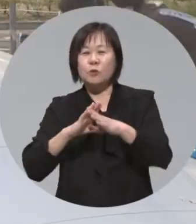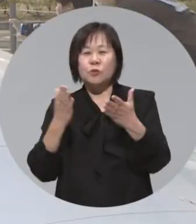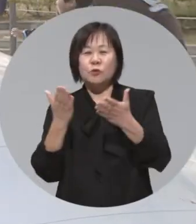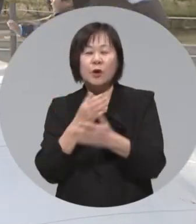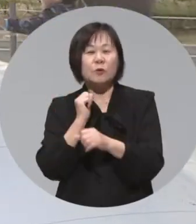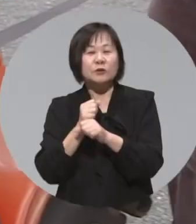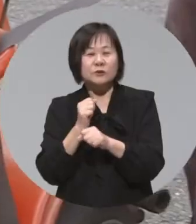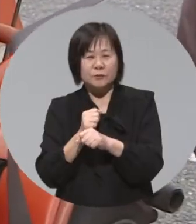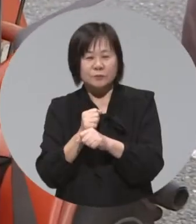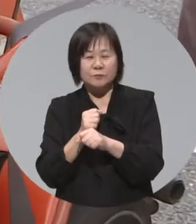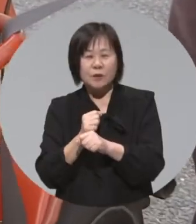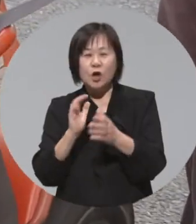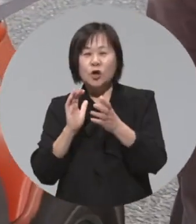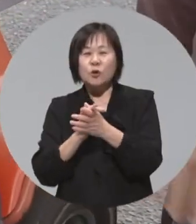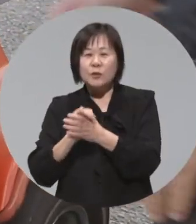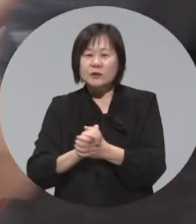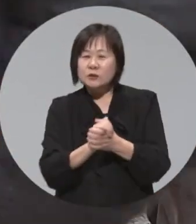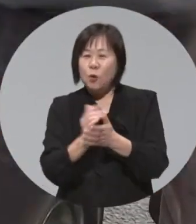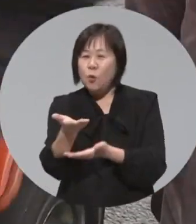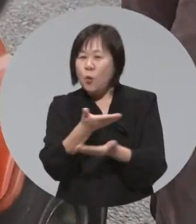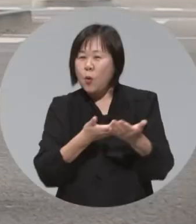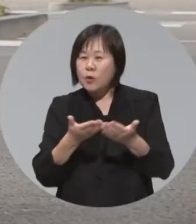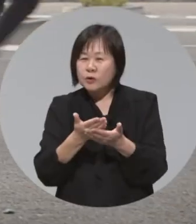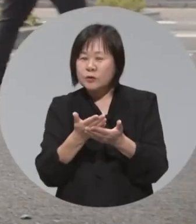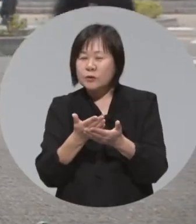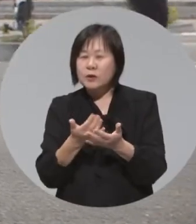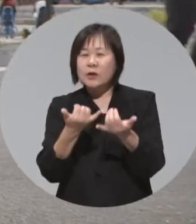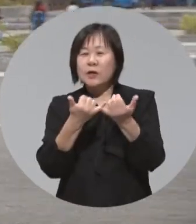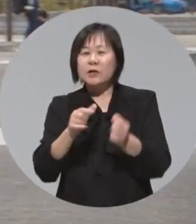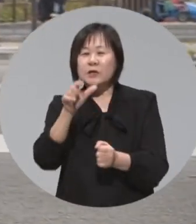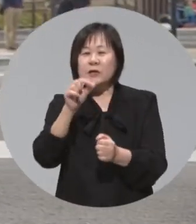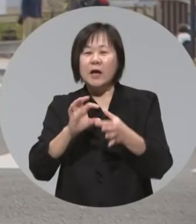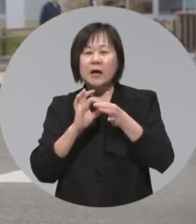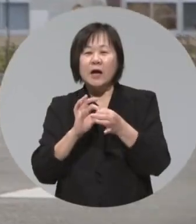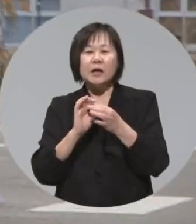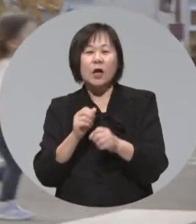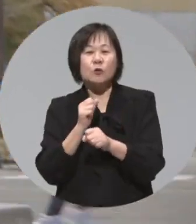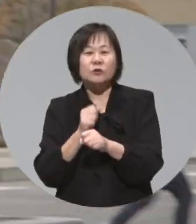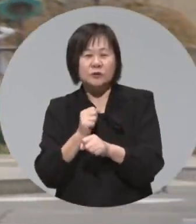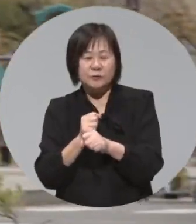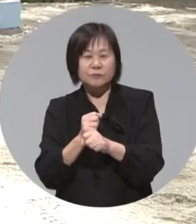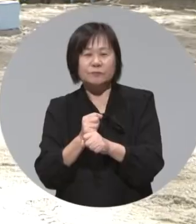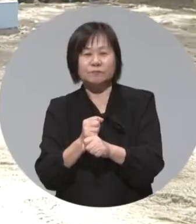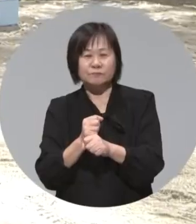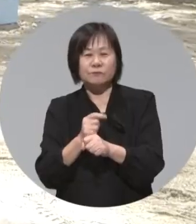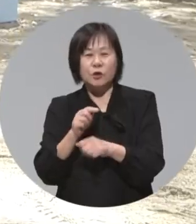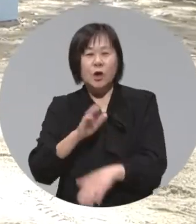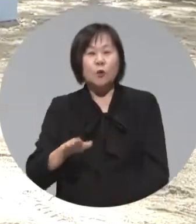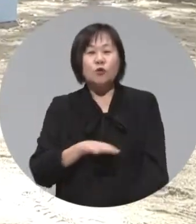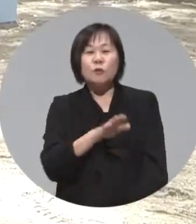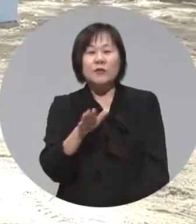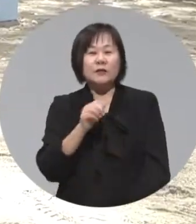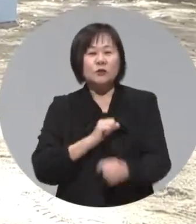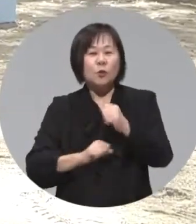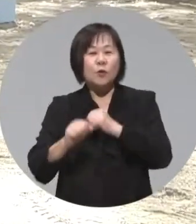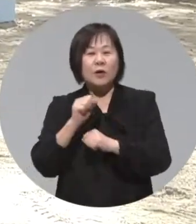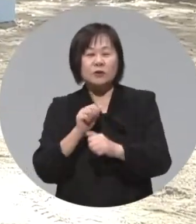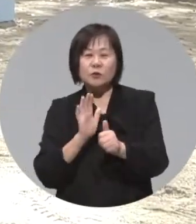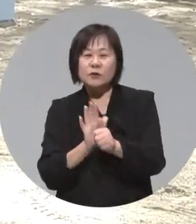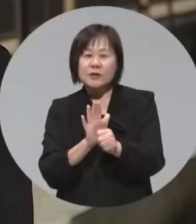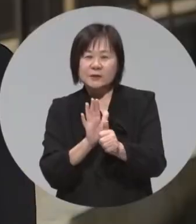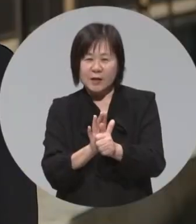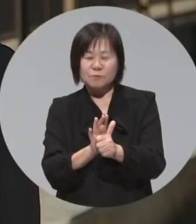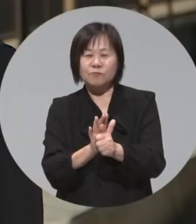して、友達と交流をしたり、いろんな人間関係を作り出して、でそんな子どもたちの活動のお手伝